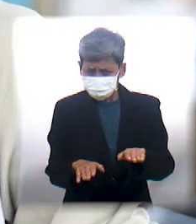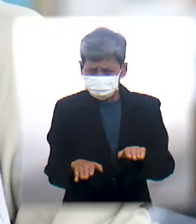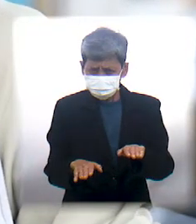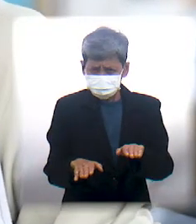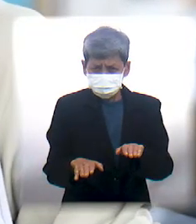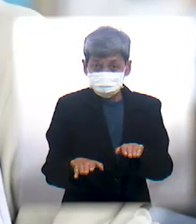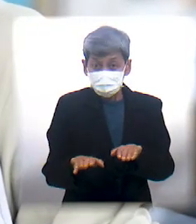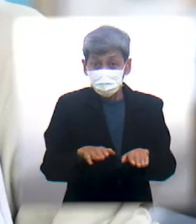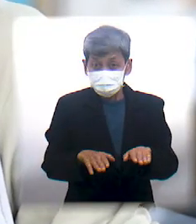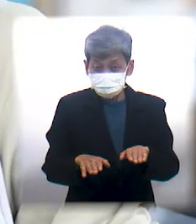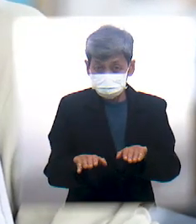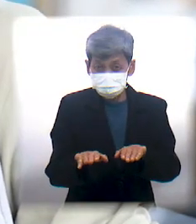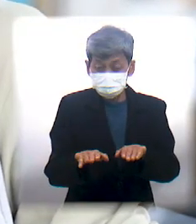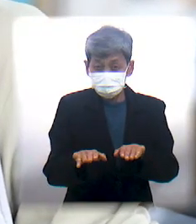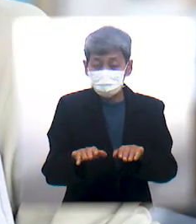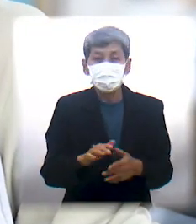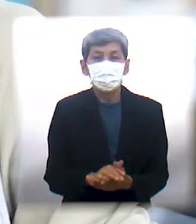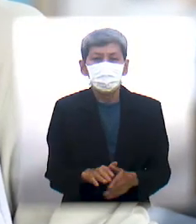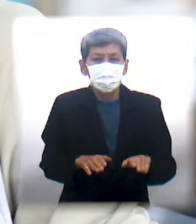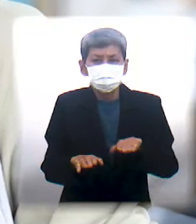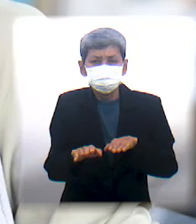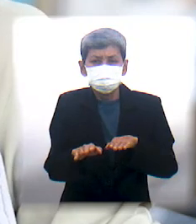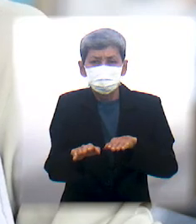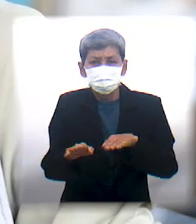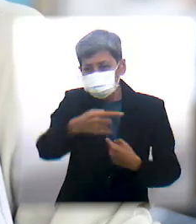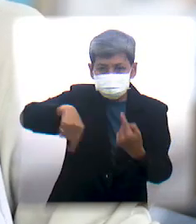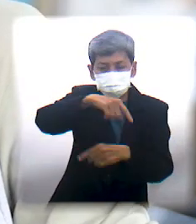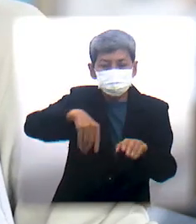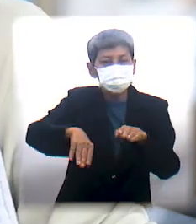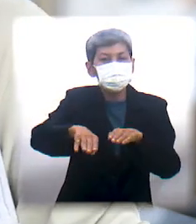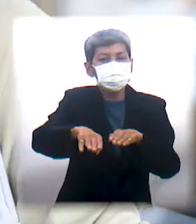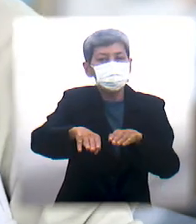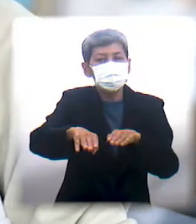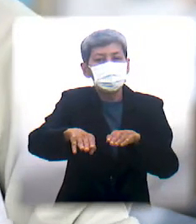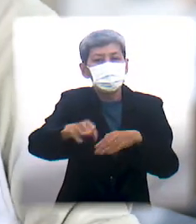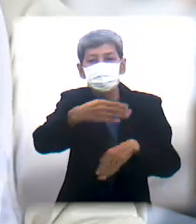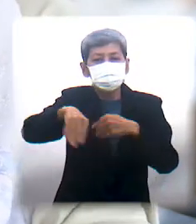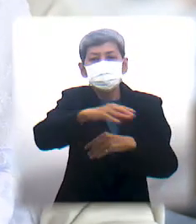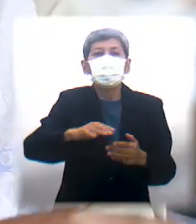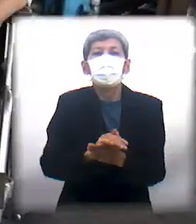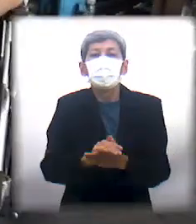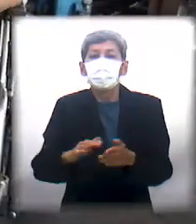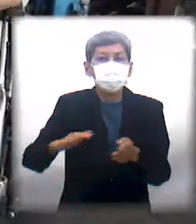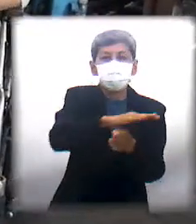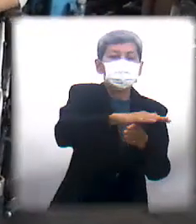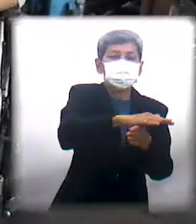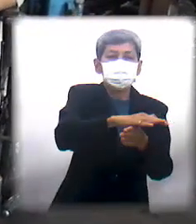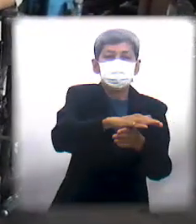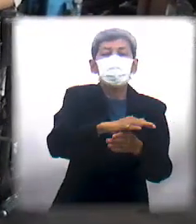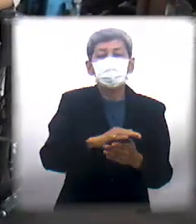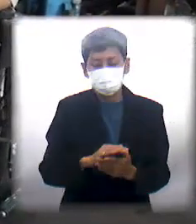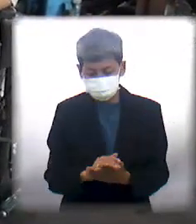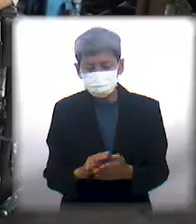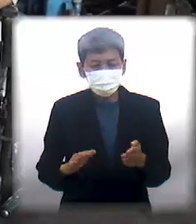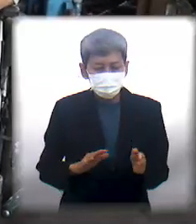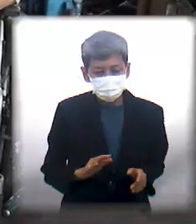ขาขึ้นไปแล้วอะไรเงี้ยครับแล้วรถก็หมุนแล้วมันก็ไปเลยไปเสยคอสะพาน คอสะพาน